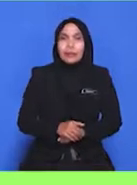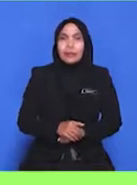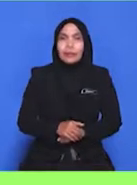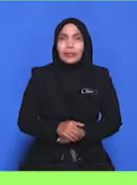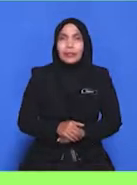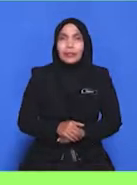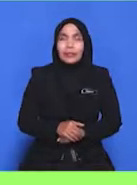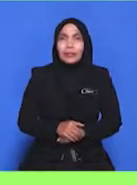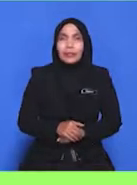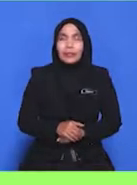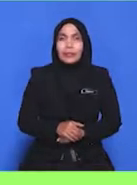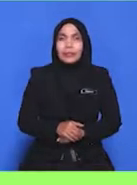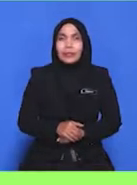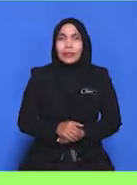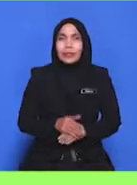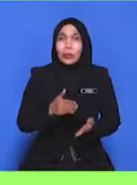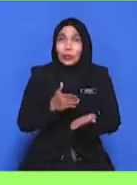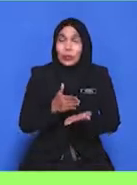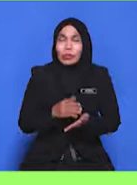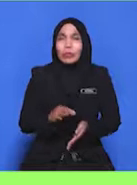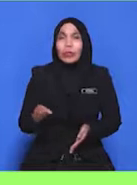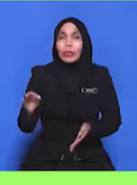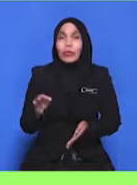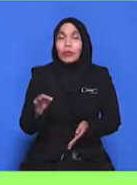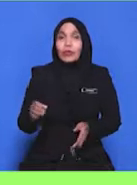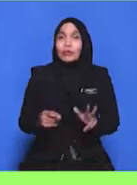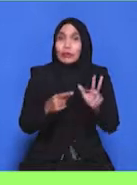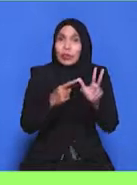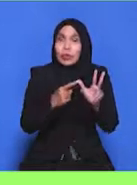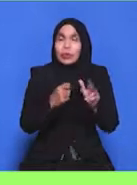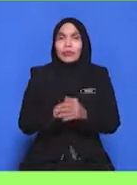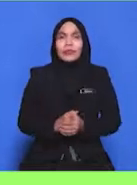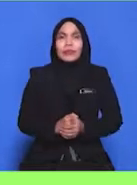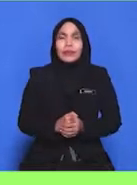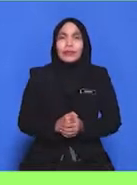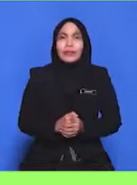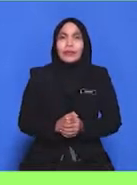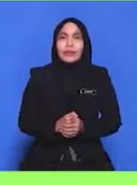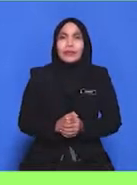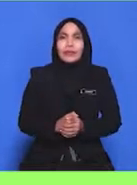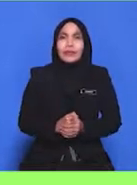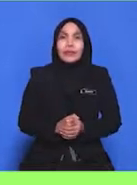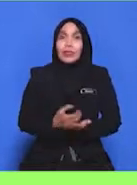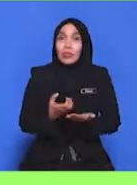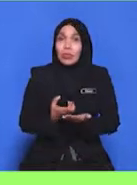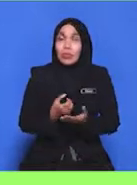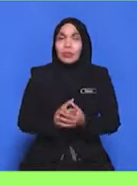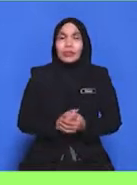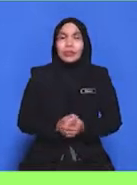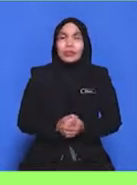Seterusnya murid-murid, kita pergi ke faktor kegemilangan yang ketiga pula adalah dari aspek ekonomi.